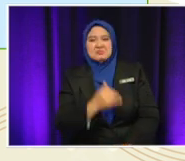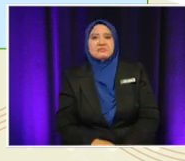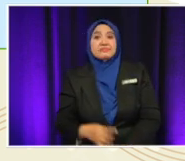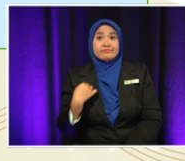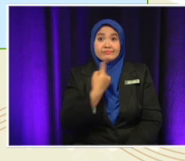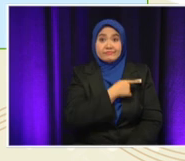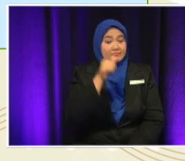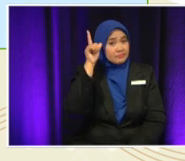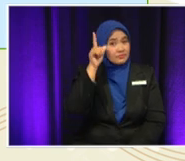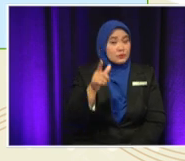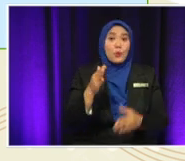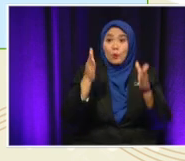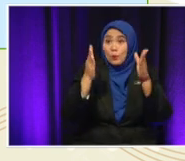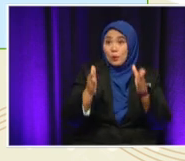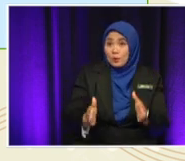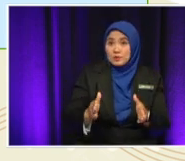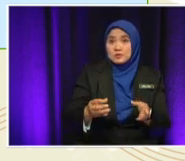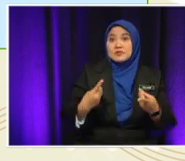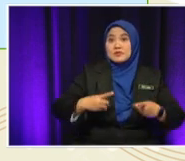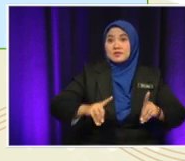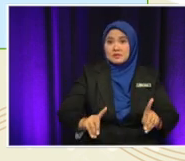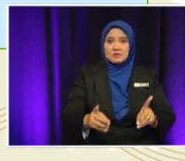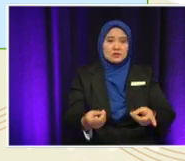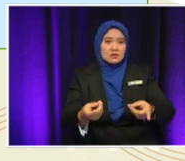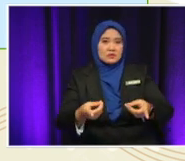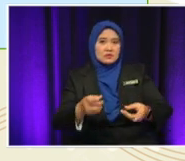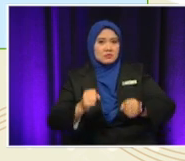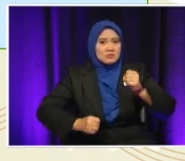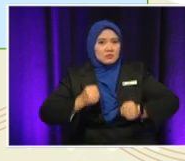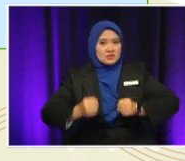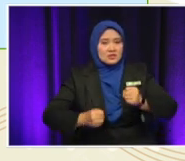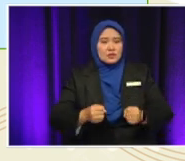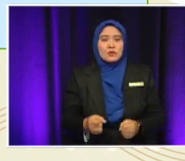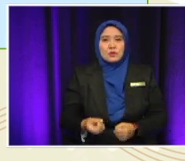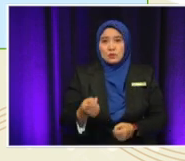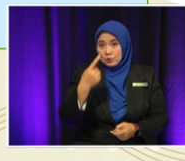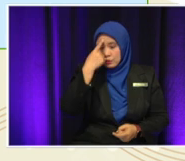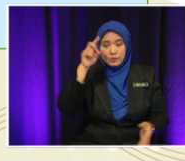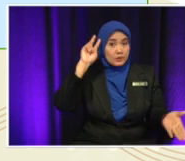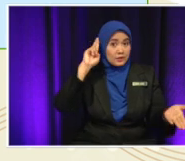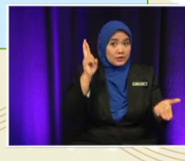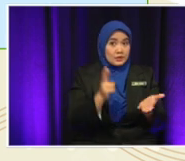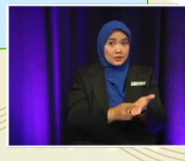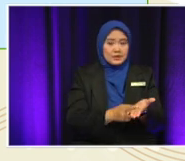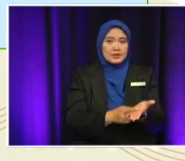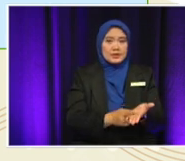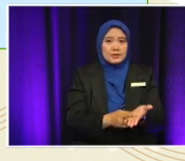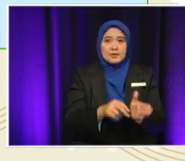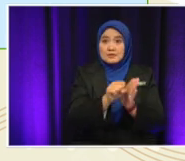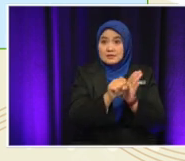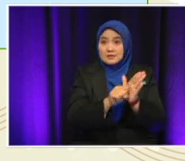berlari ya jadi merekam subjek yang bergerak betul sebab itu adalah untuk kita merekamkan